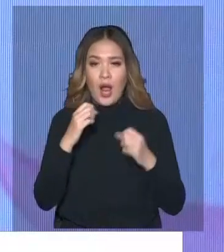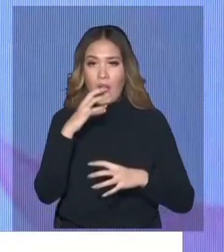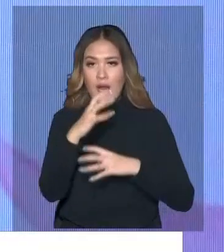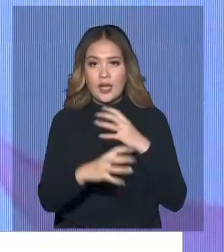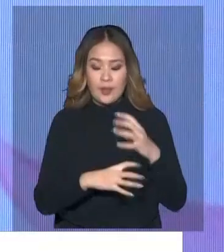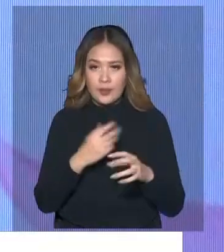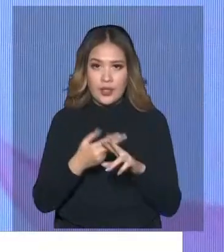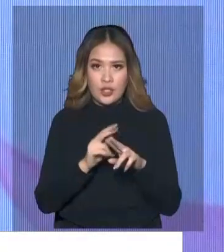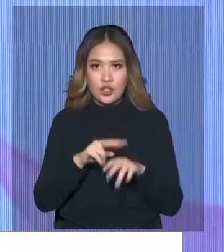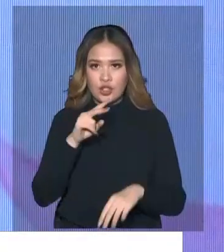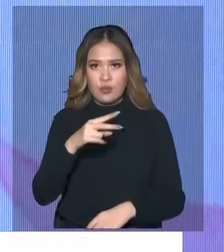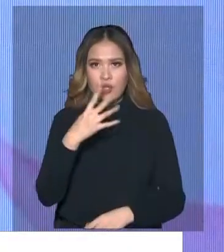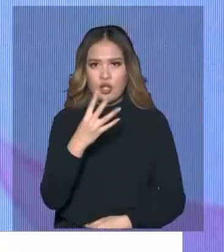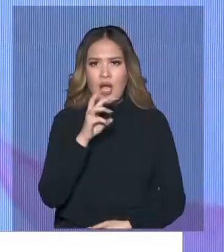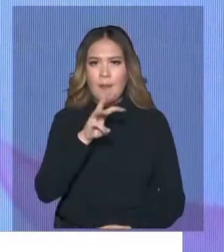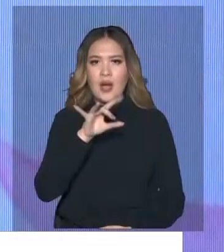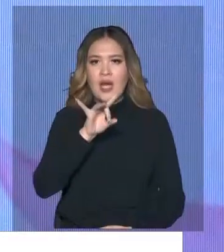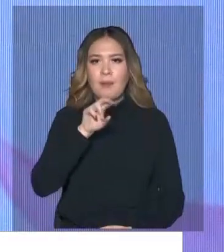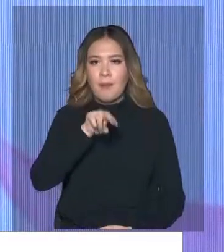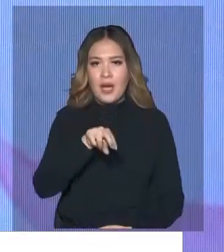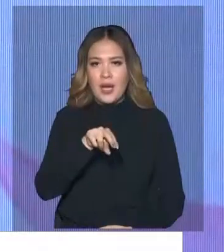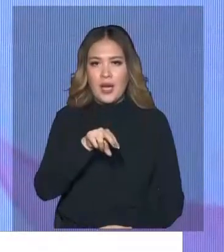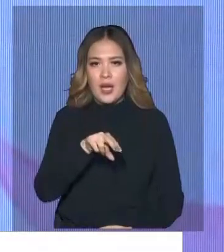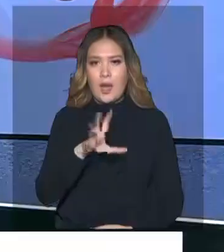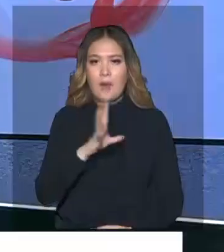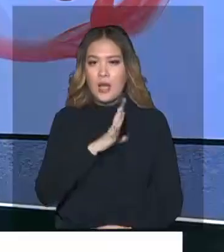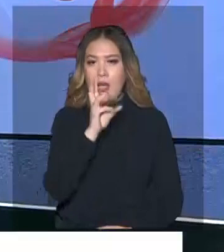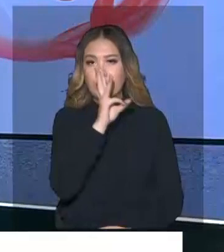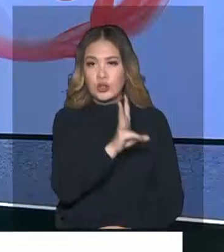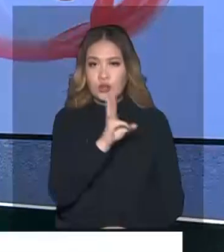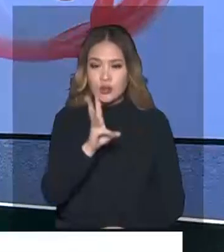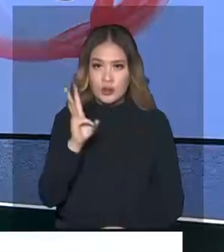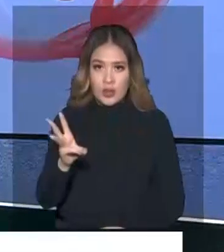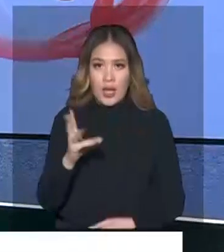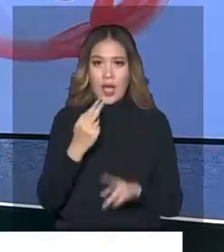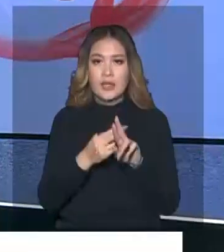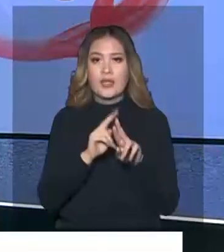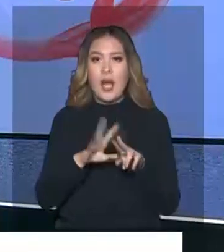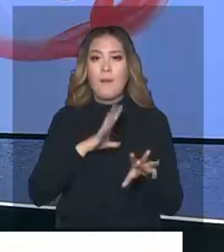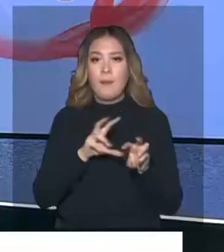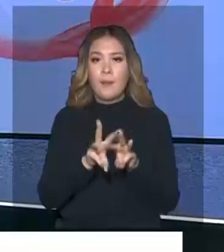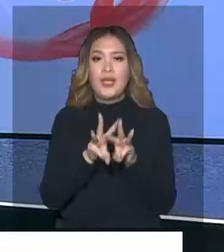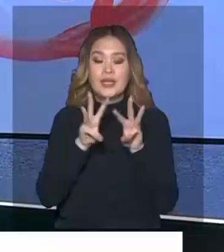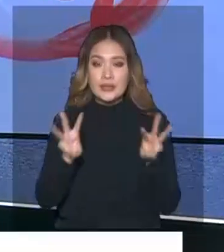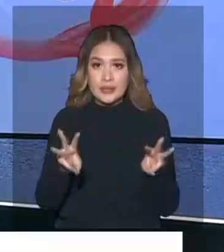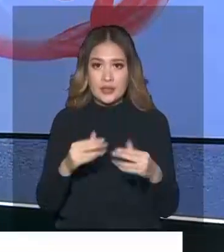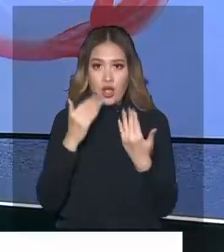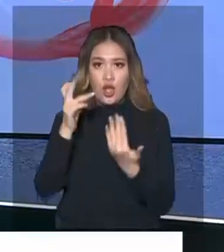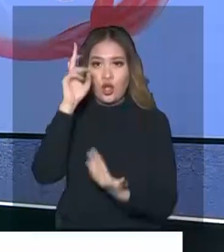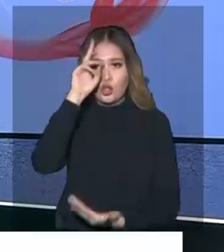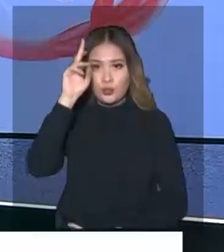чемпиондары 24 МРП алып келатқан жалақысы. Енді соны осы министрлік тарапынан